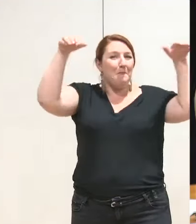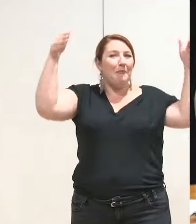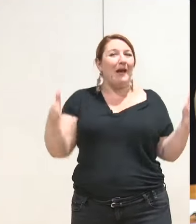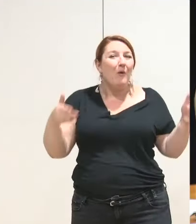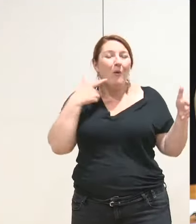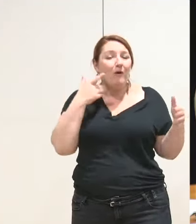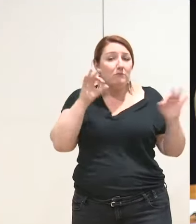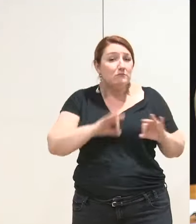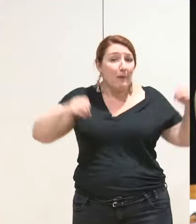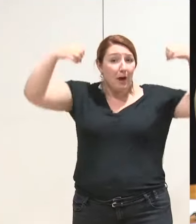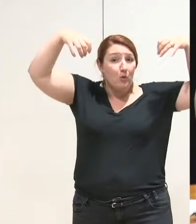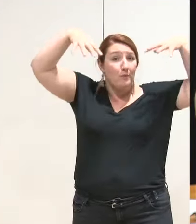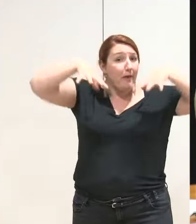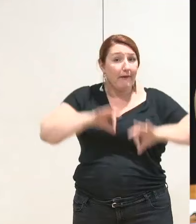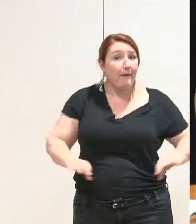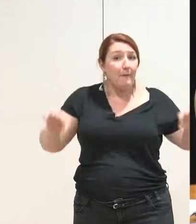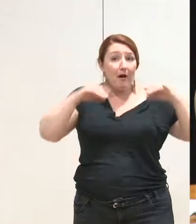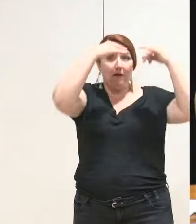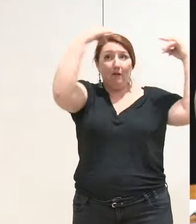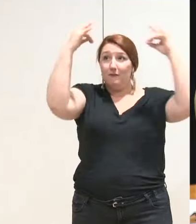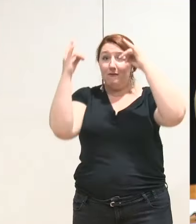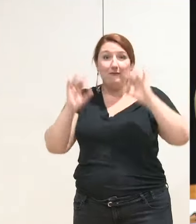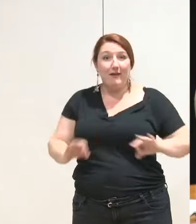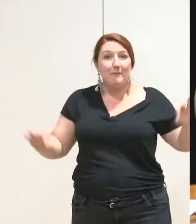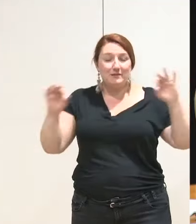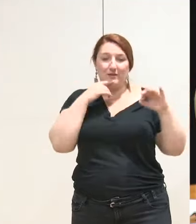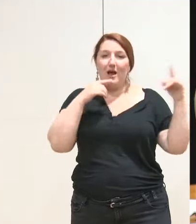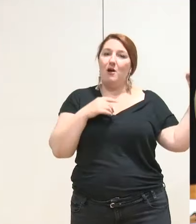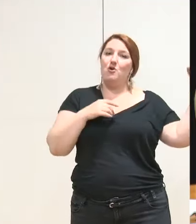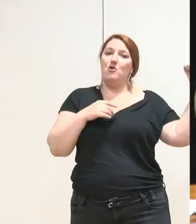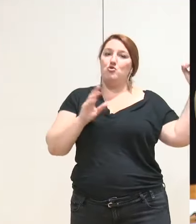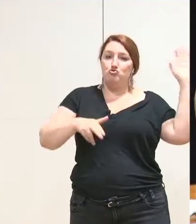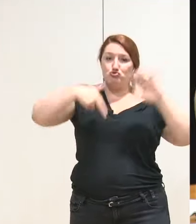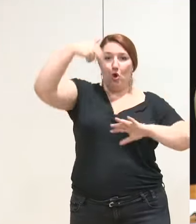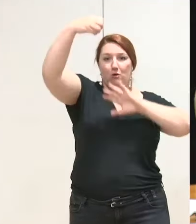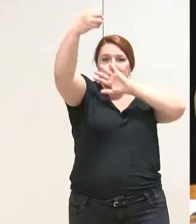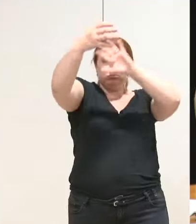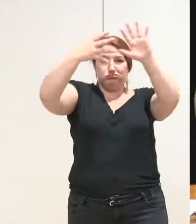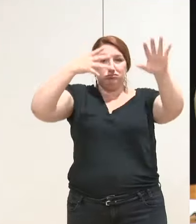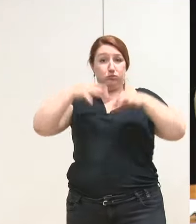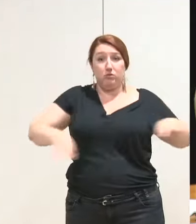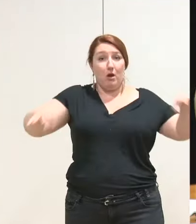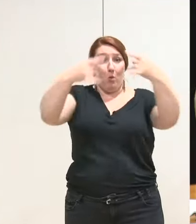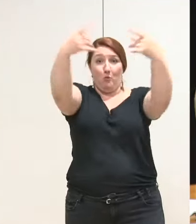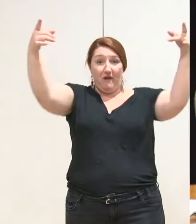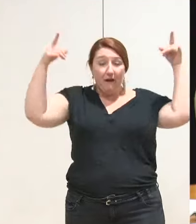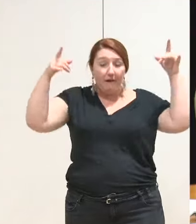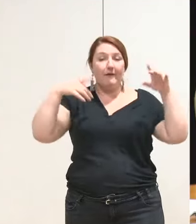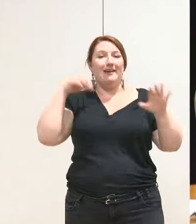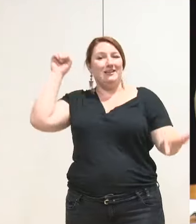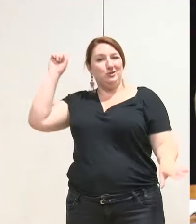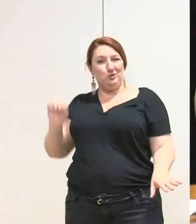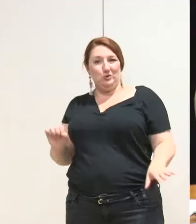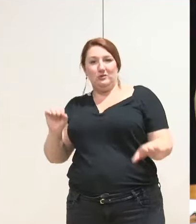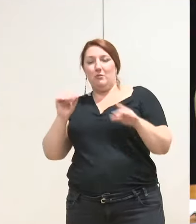c'est une nouveauté donc ces préUt sont éclairés à la fois côté nord par une ouverture complète sur la cour et côté sud par ces